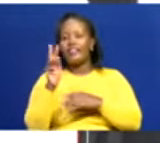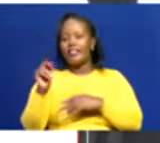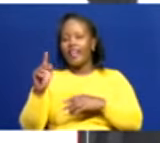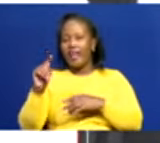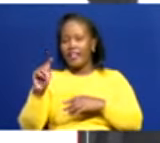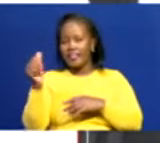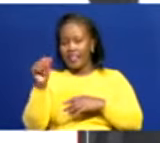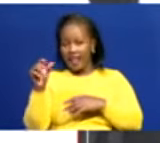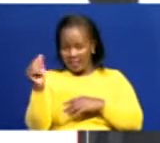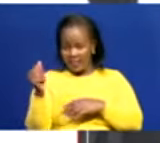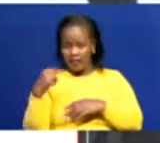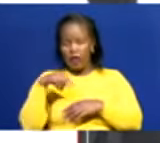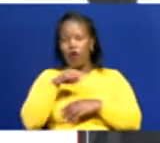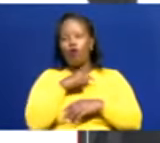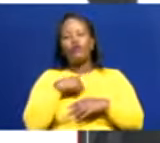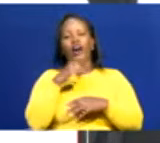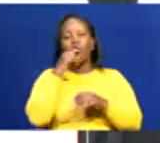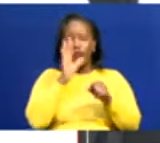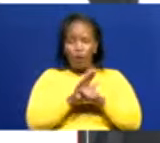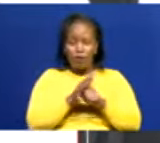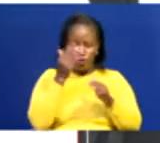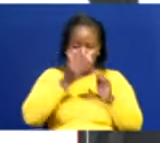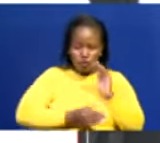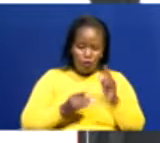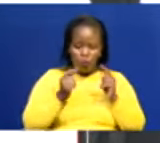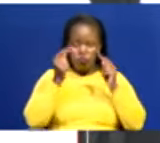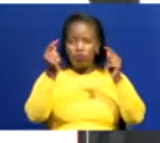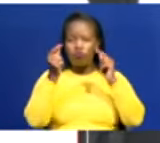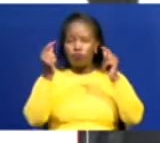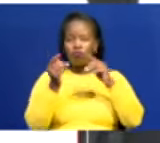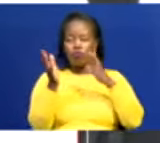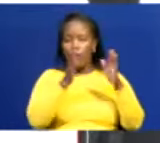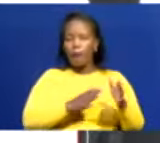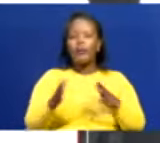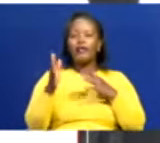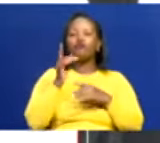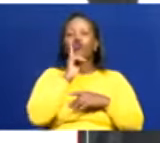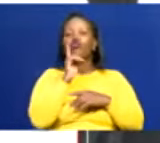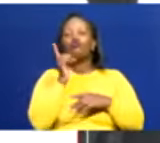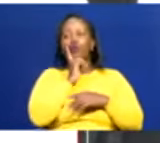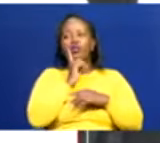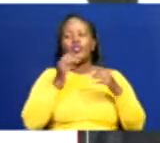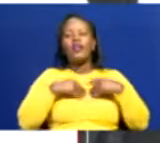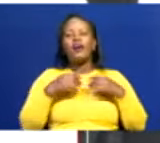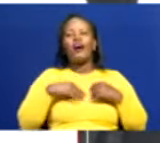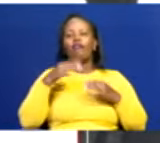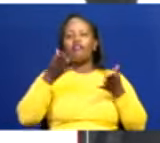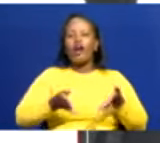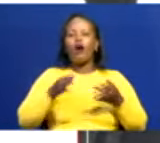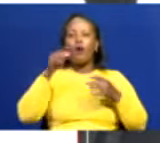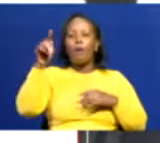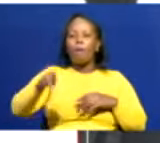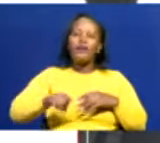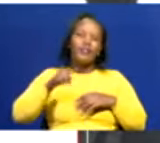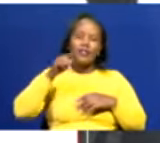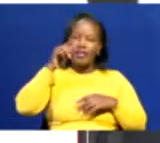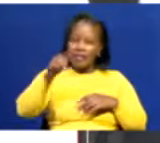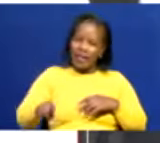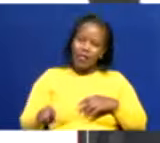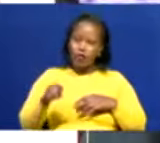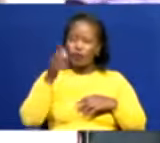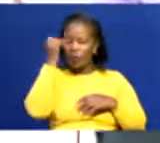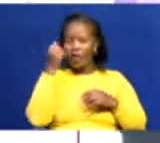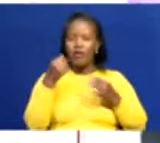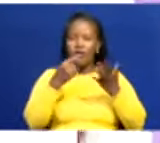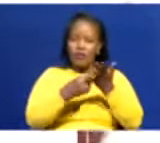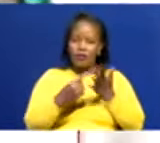exercise for now, and what was planned for Monday has been put on hold or postponed because we are